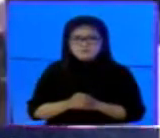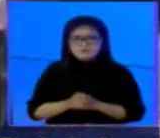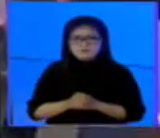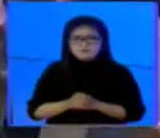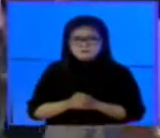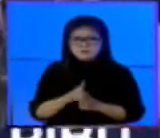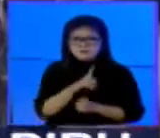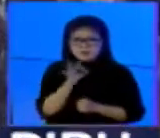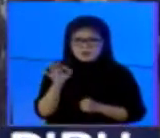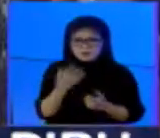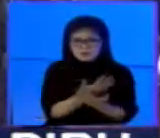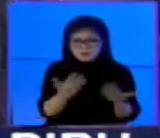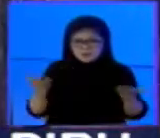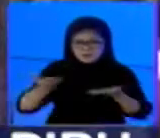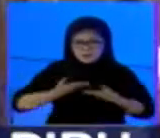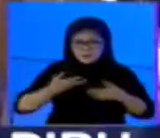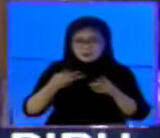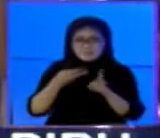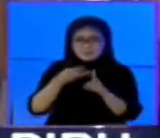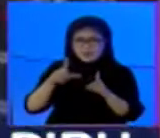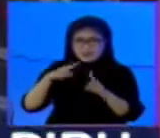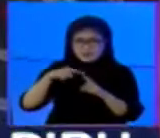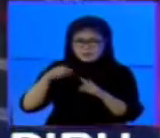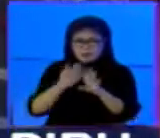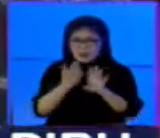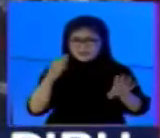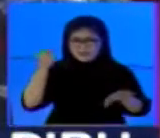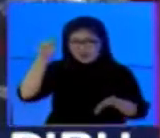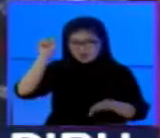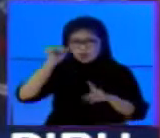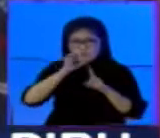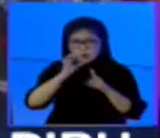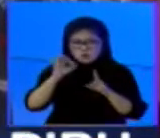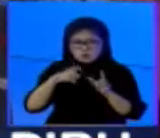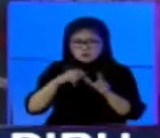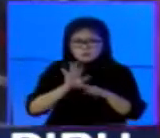Ratusan warga penerima BLT antre di kantor pos cabang Bojonegoro.